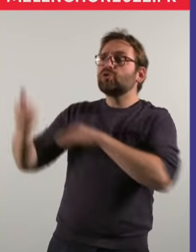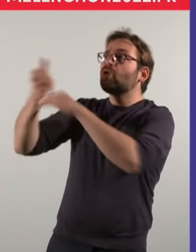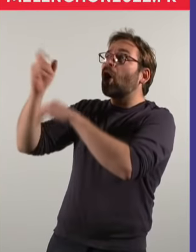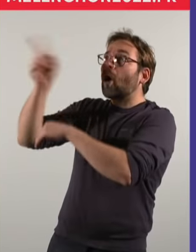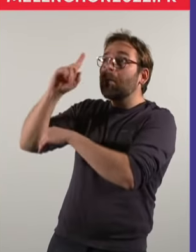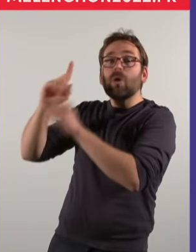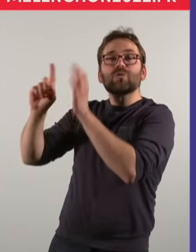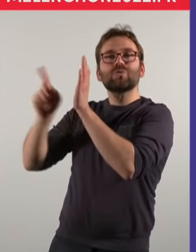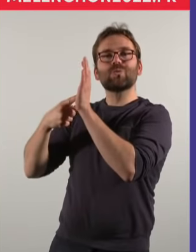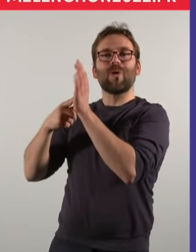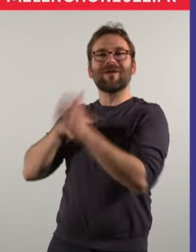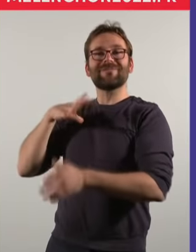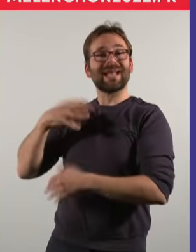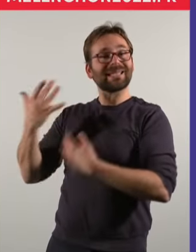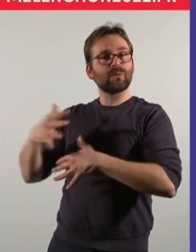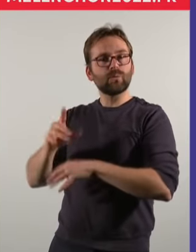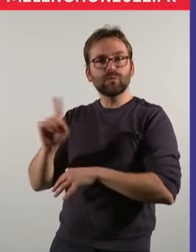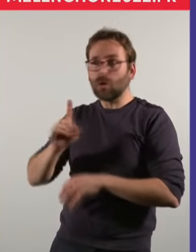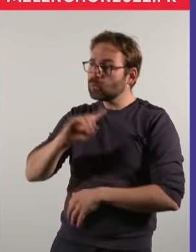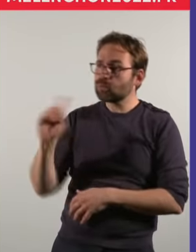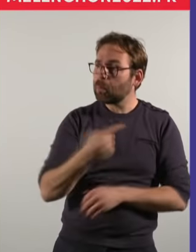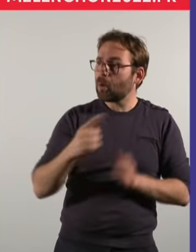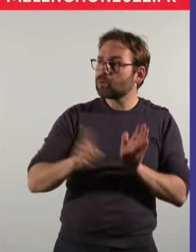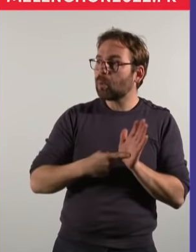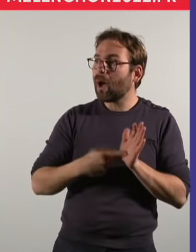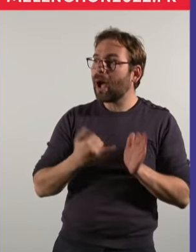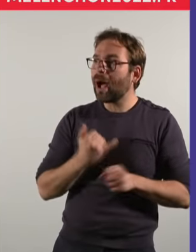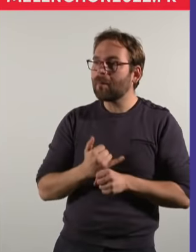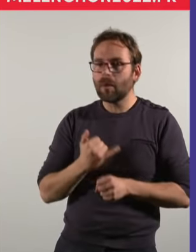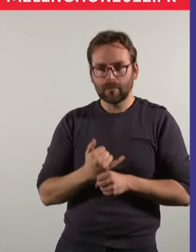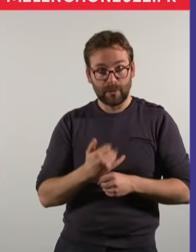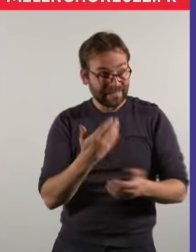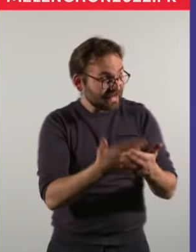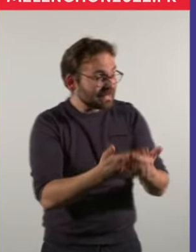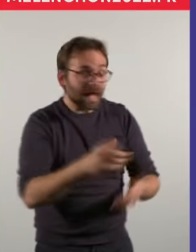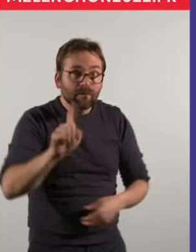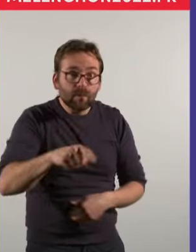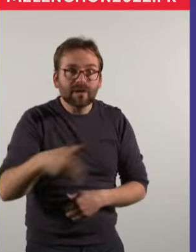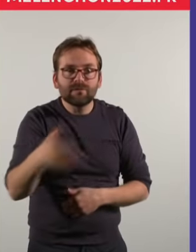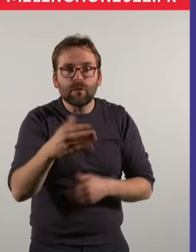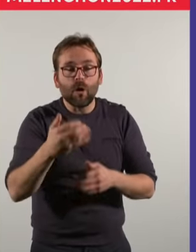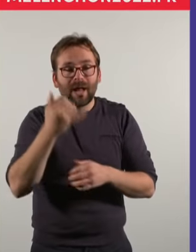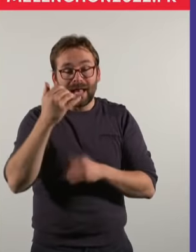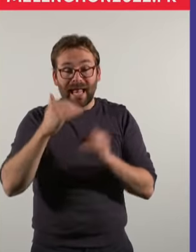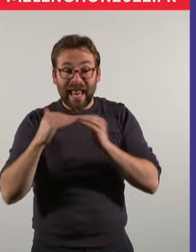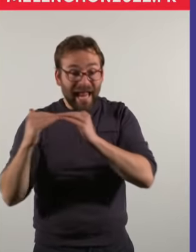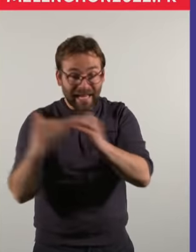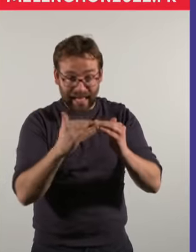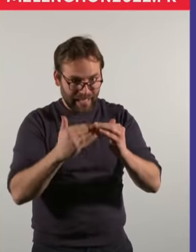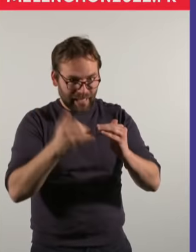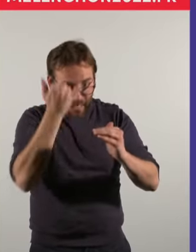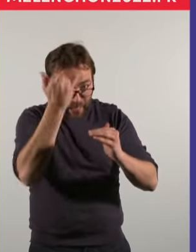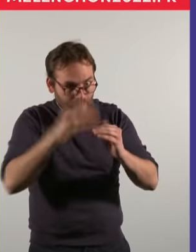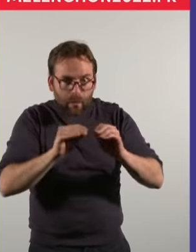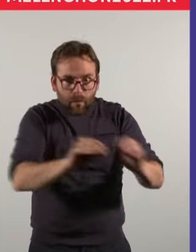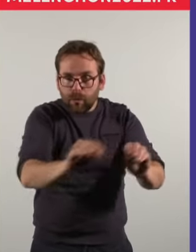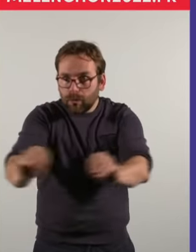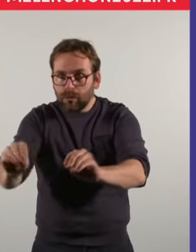de celle qui possède, etc., etc. Répandez l'idée d'égalité et vous répandrez